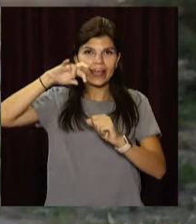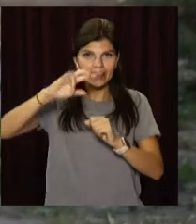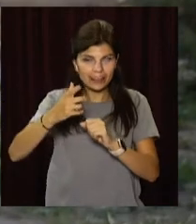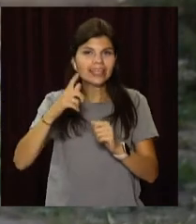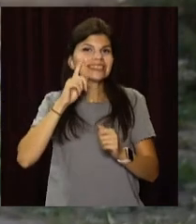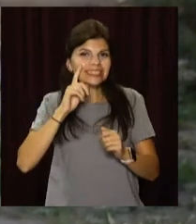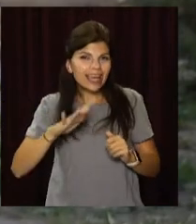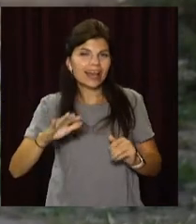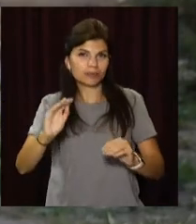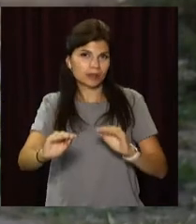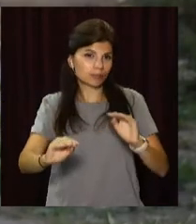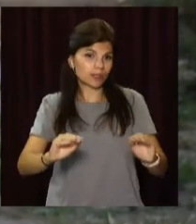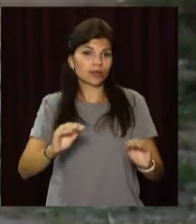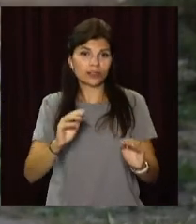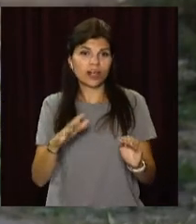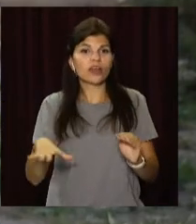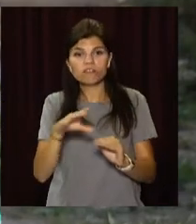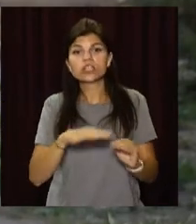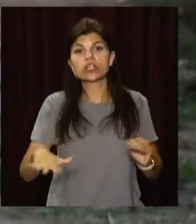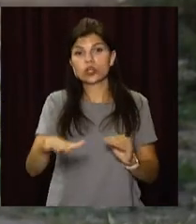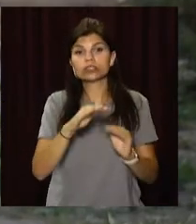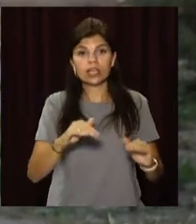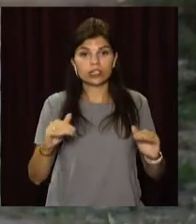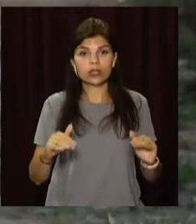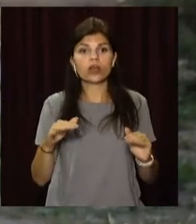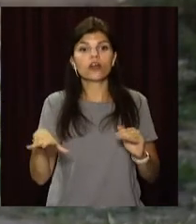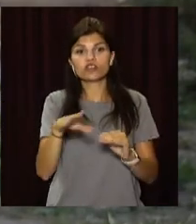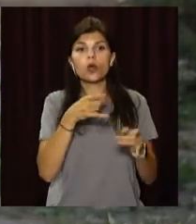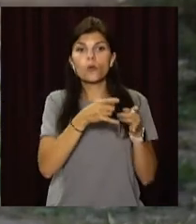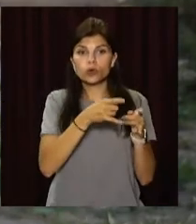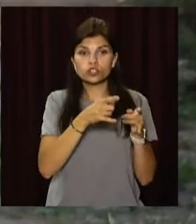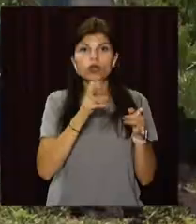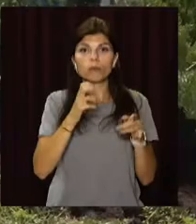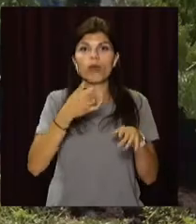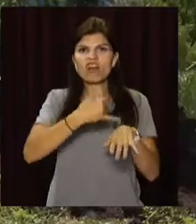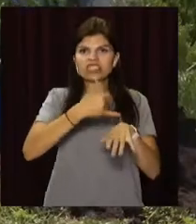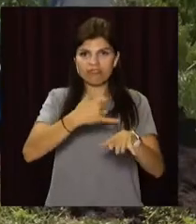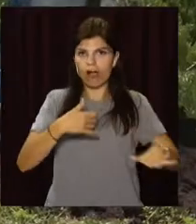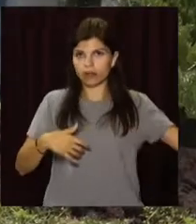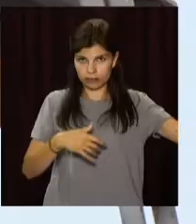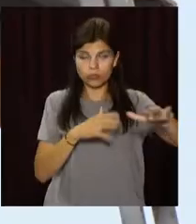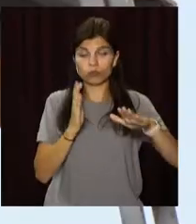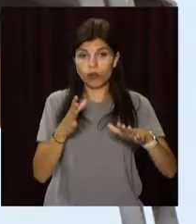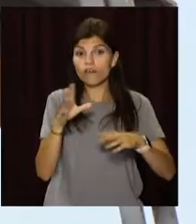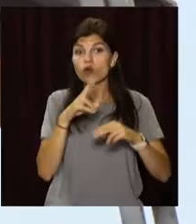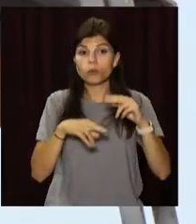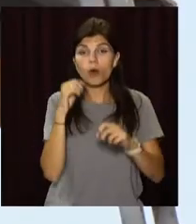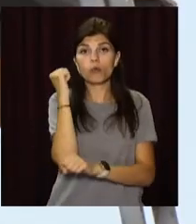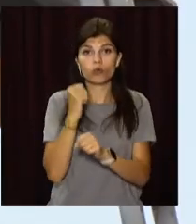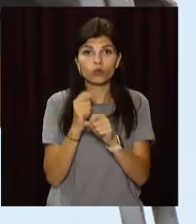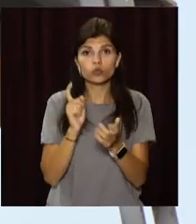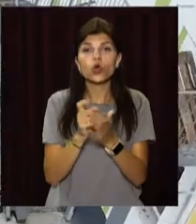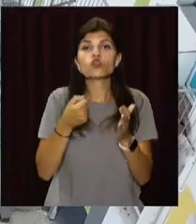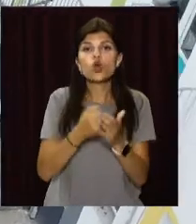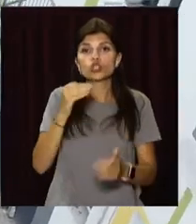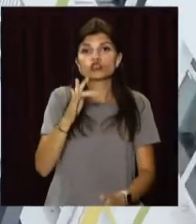озеленение, будет газон. Вся територія садика, вся проїжджа частина буде в асфальті. Усі роботи будівельники планують закінчити